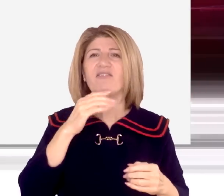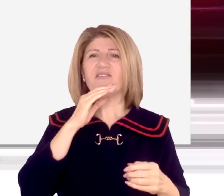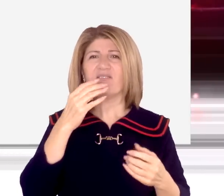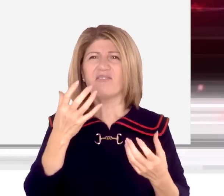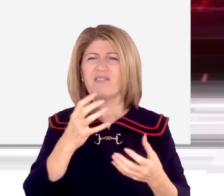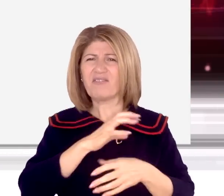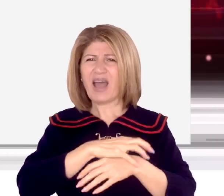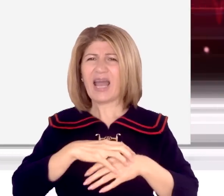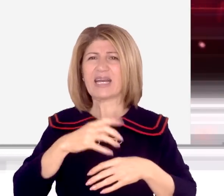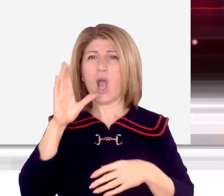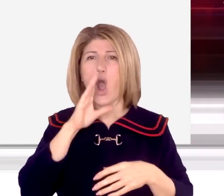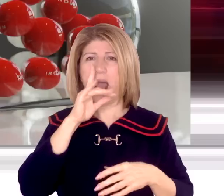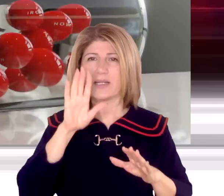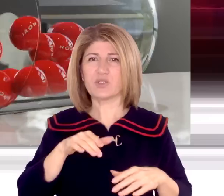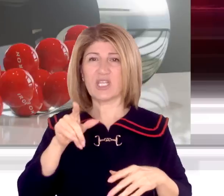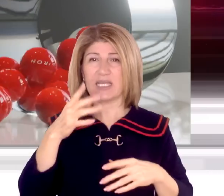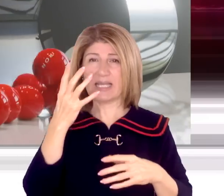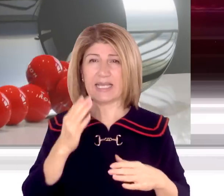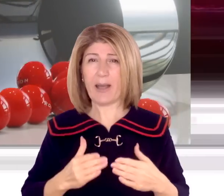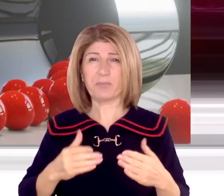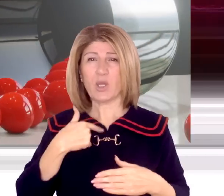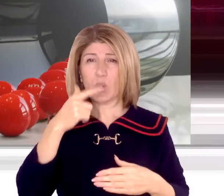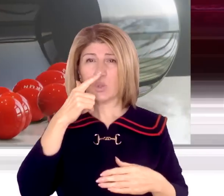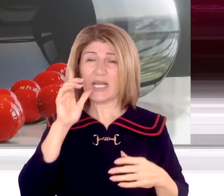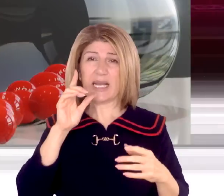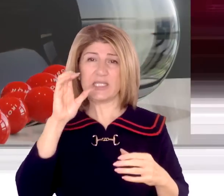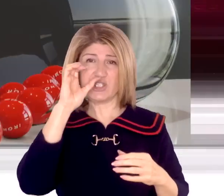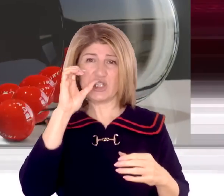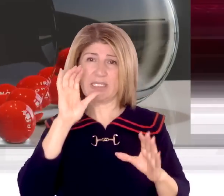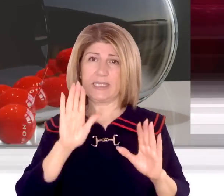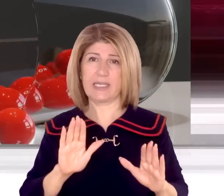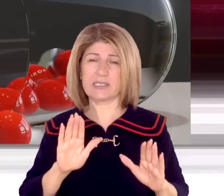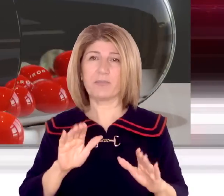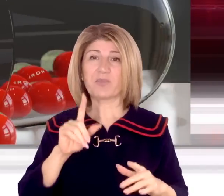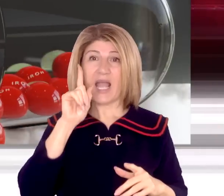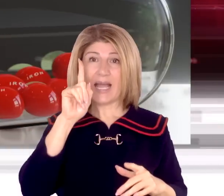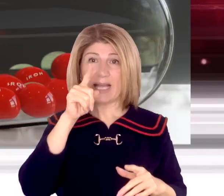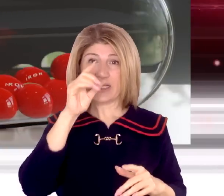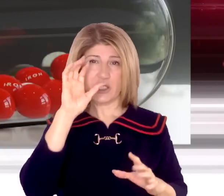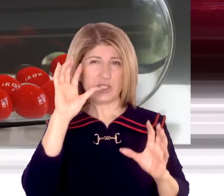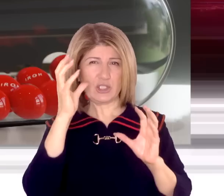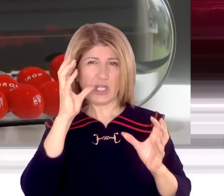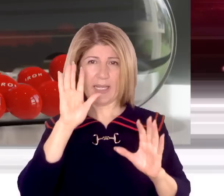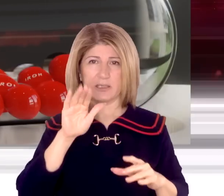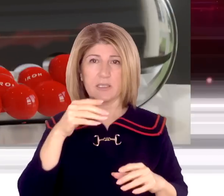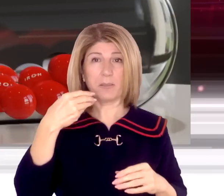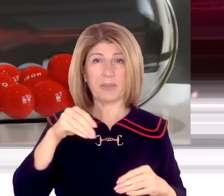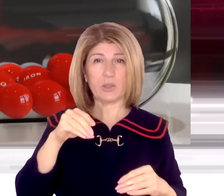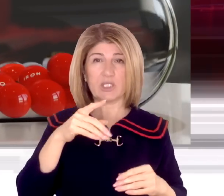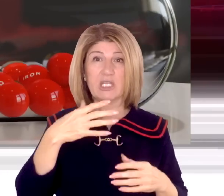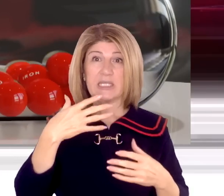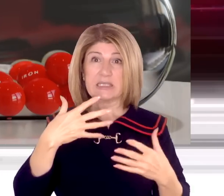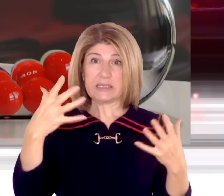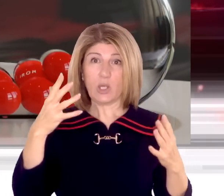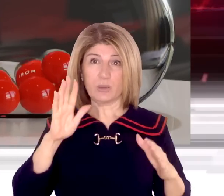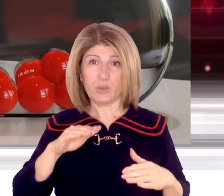در دراز مدت به کمخونی یا فقر آهن دچار میشن. کمخونی میتونه باعث بروز علائم مختلفی بشه که تأثیر جدی